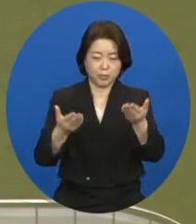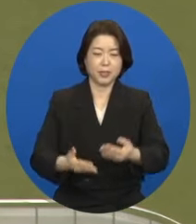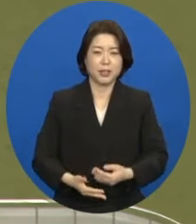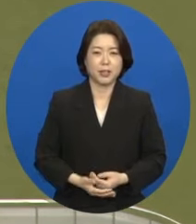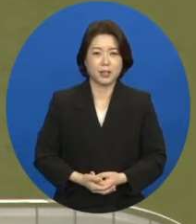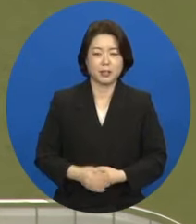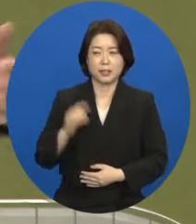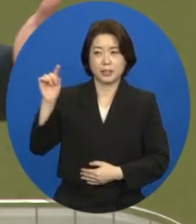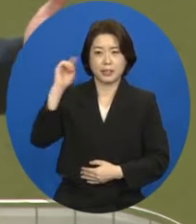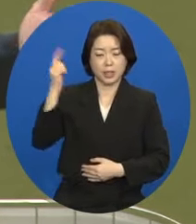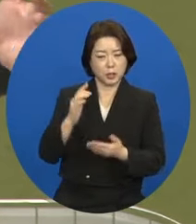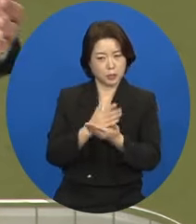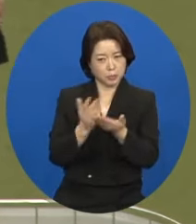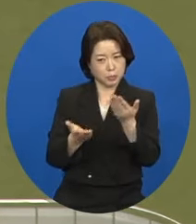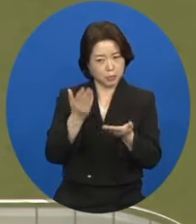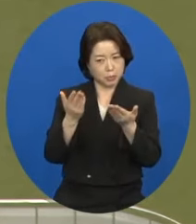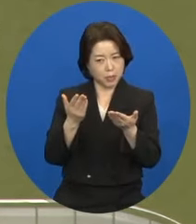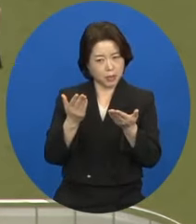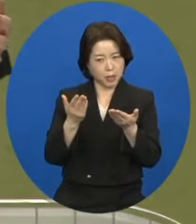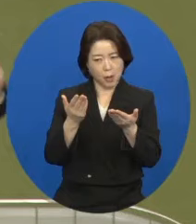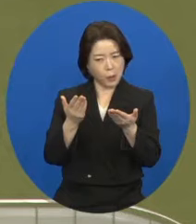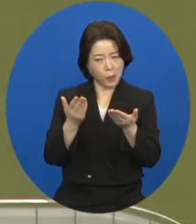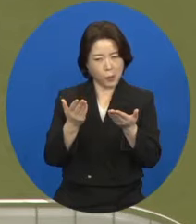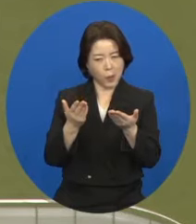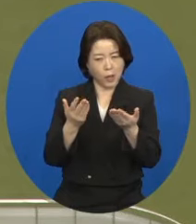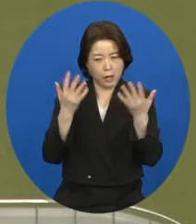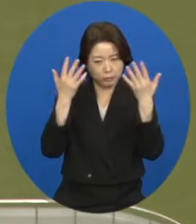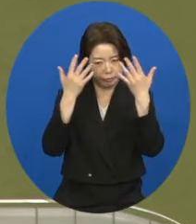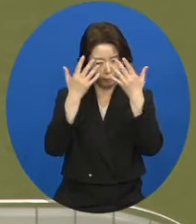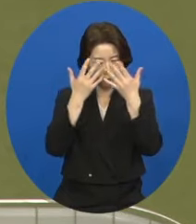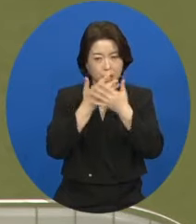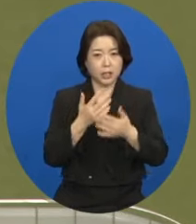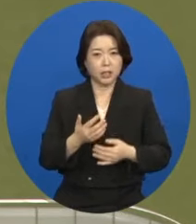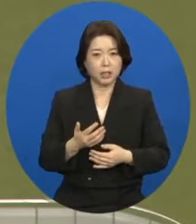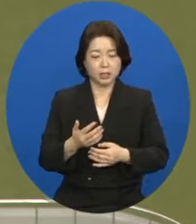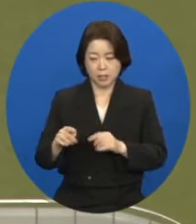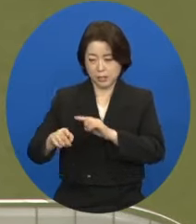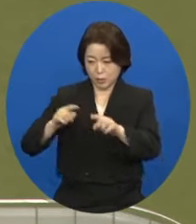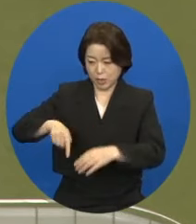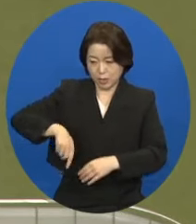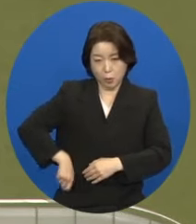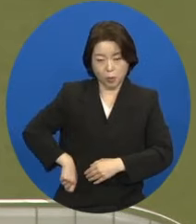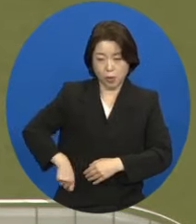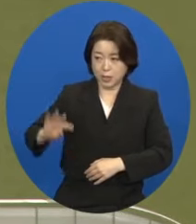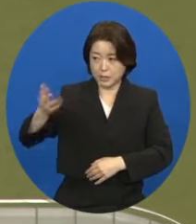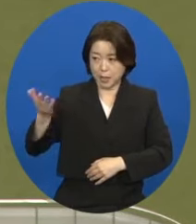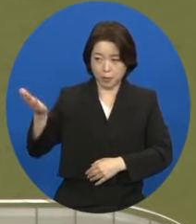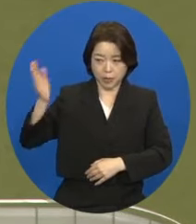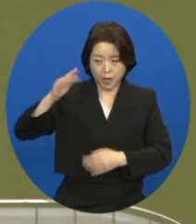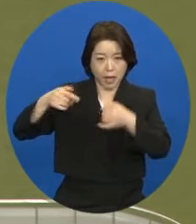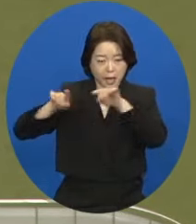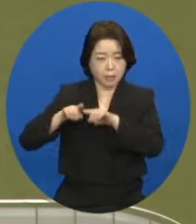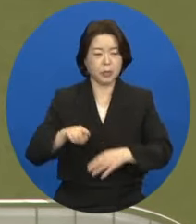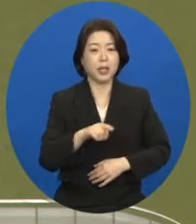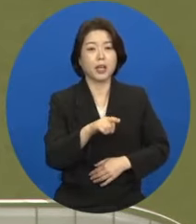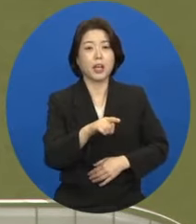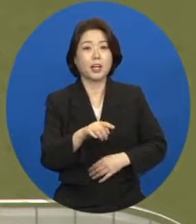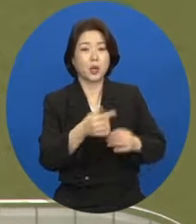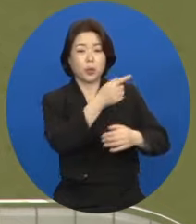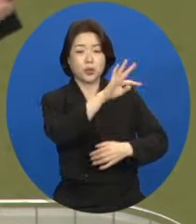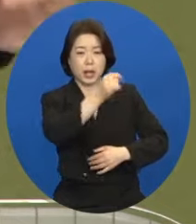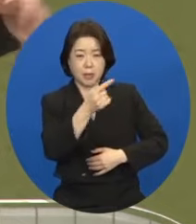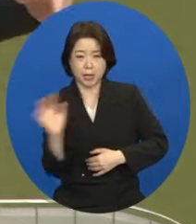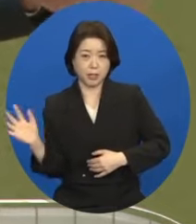다윗이 분별력을 잃은 채 400명을 몰아가지고 나발을 죽이려고 칼 차고 갑니다. 근데 그 소식을 나발의 아내 아비가엘이 소식을